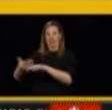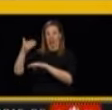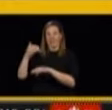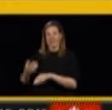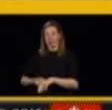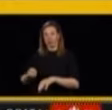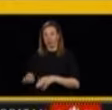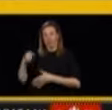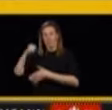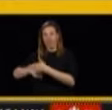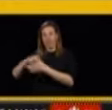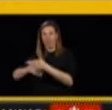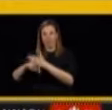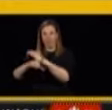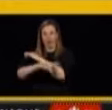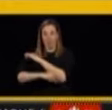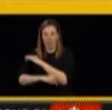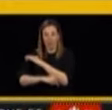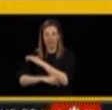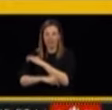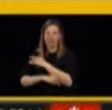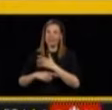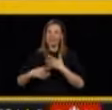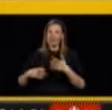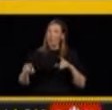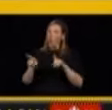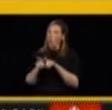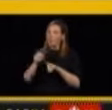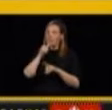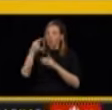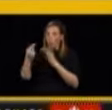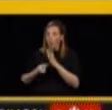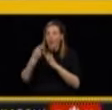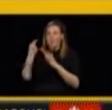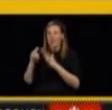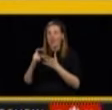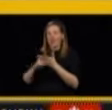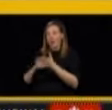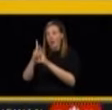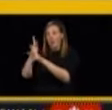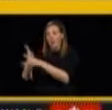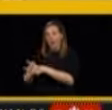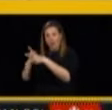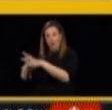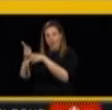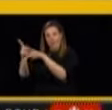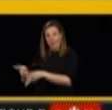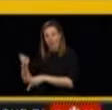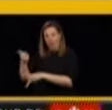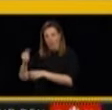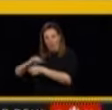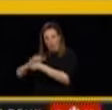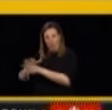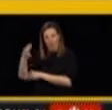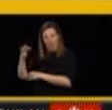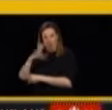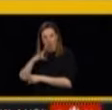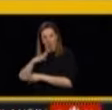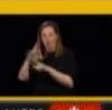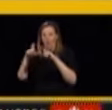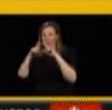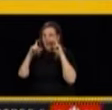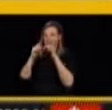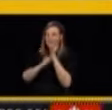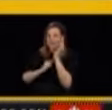prend davantage de temps pour traiter des personnes qui ont la COVID-19 et réorganiser